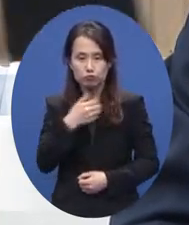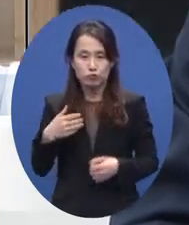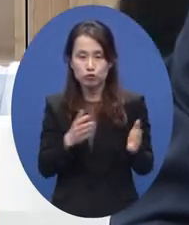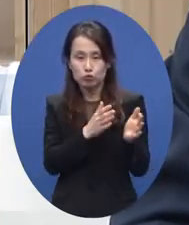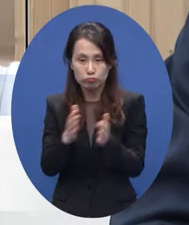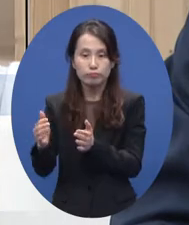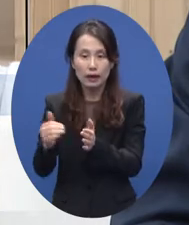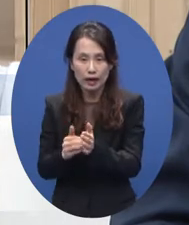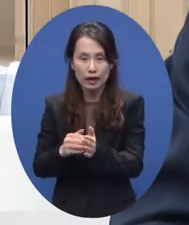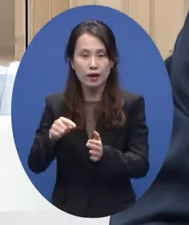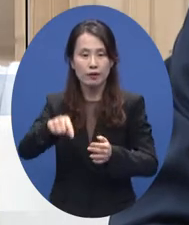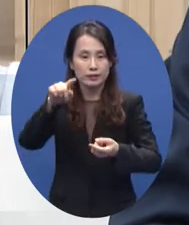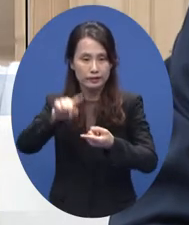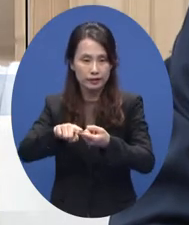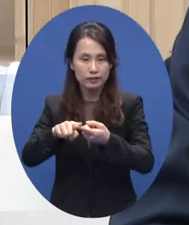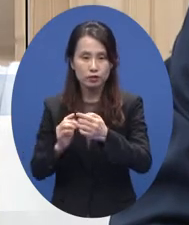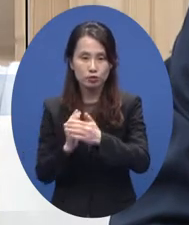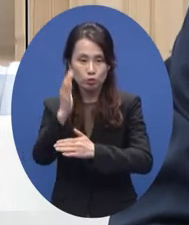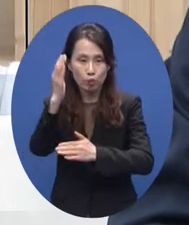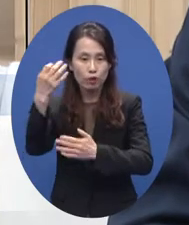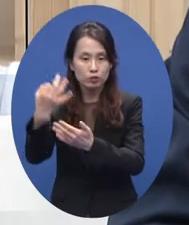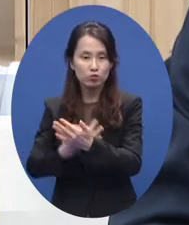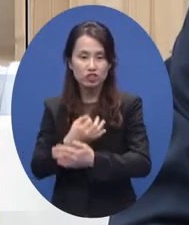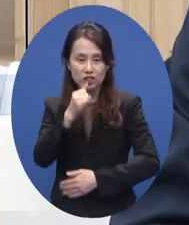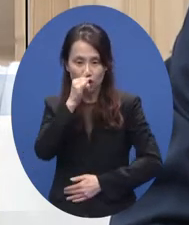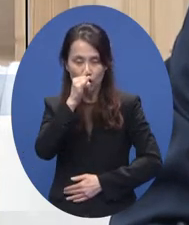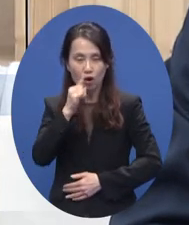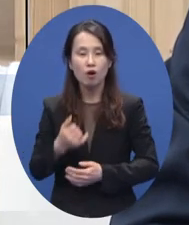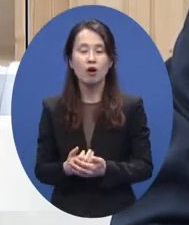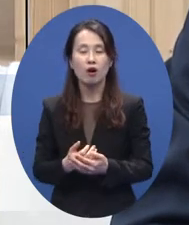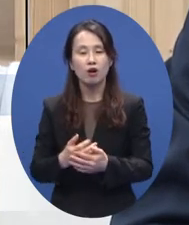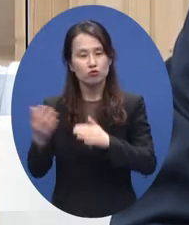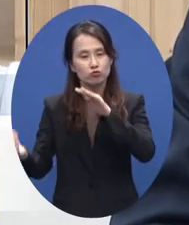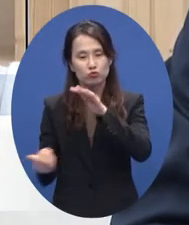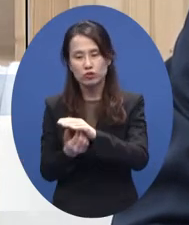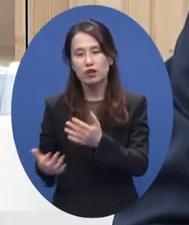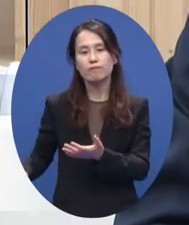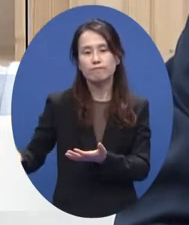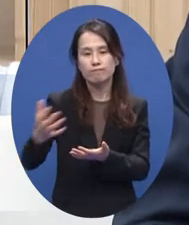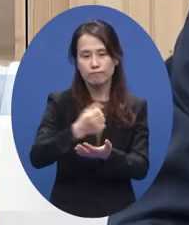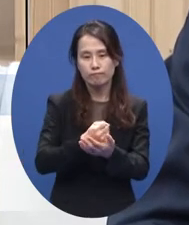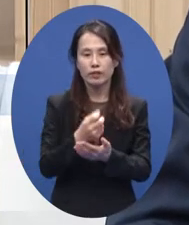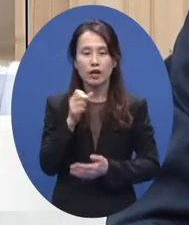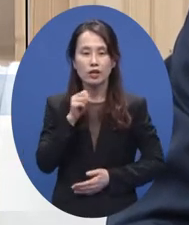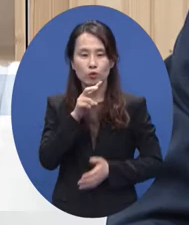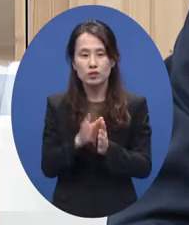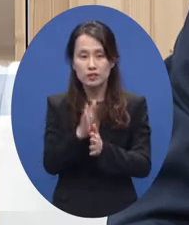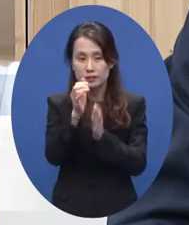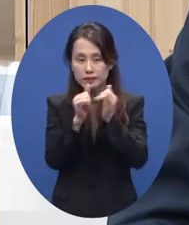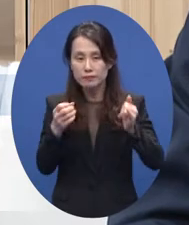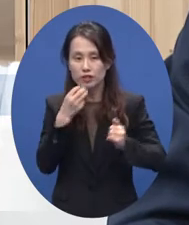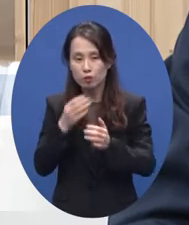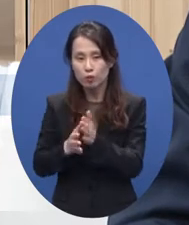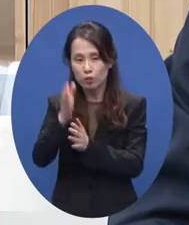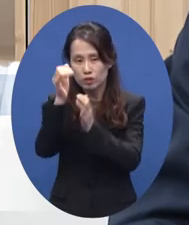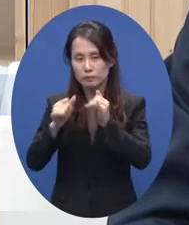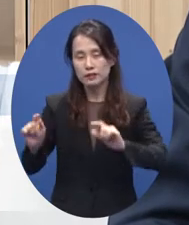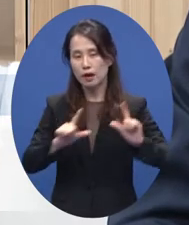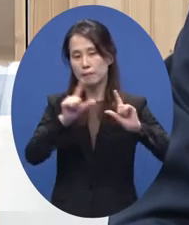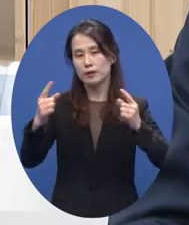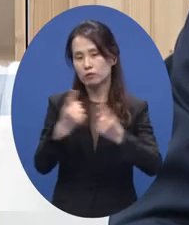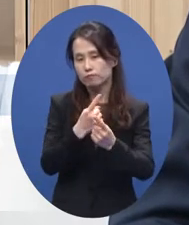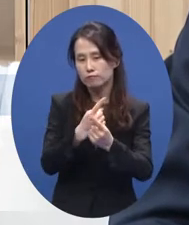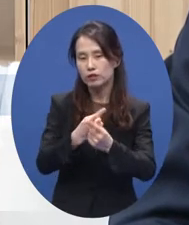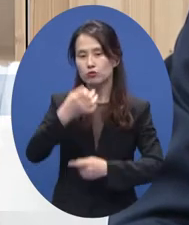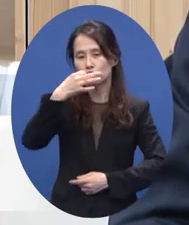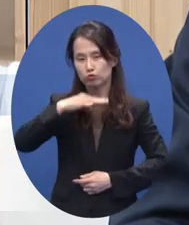대해서 초과 불로소득을 최대한 환수해서 우리 용인시민 그리고 우리 경기도민들의 삶을 개선하는